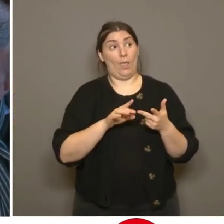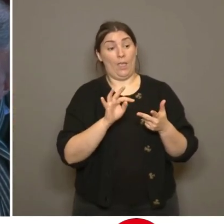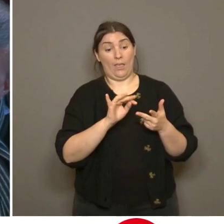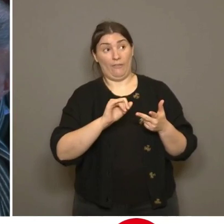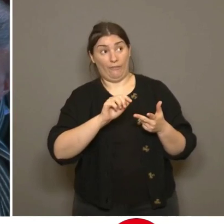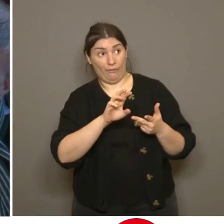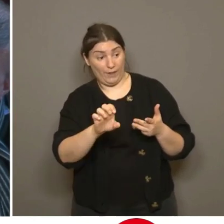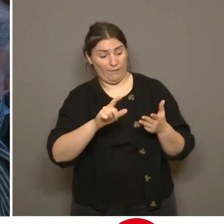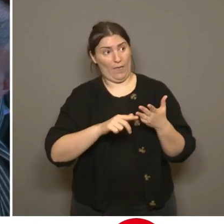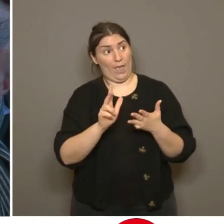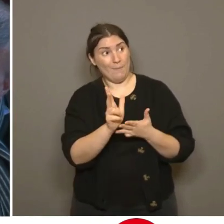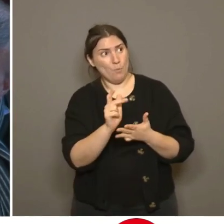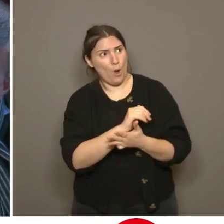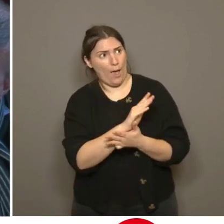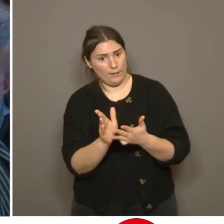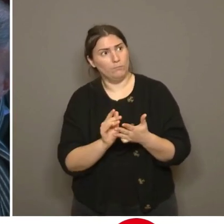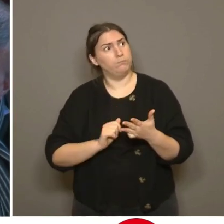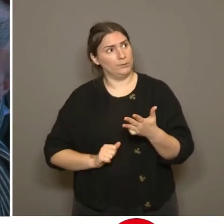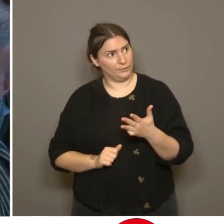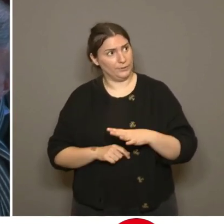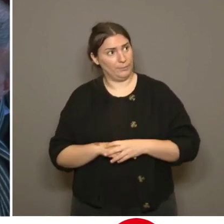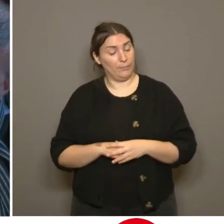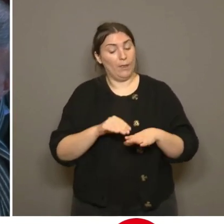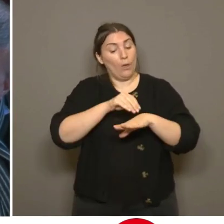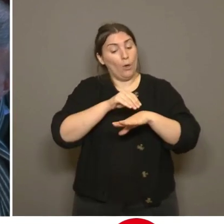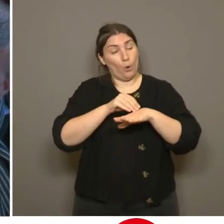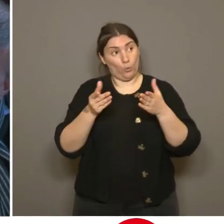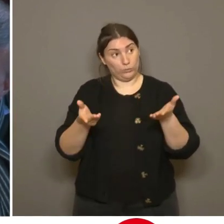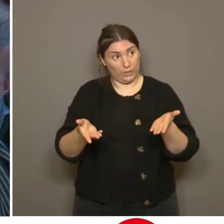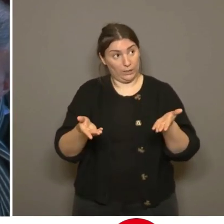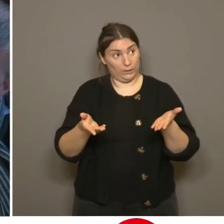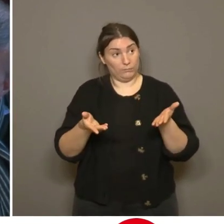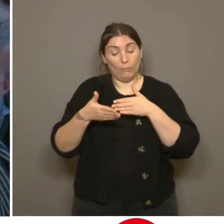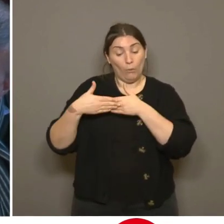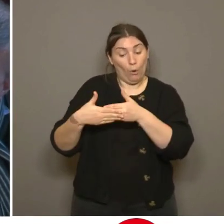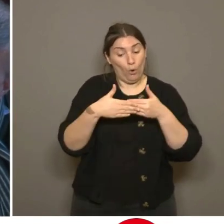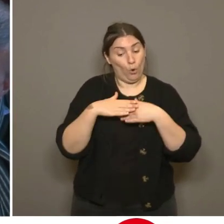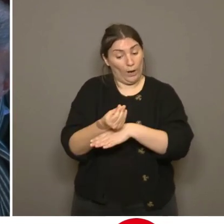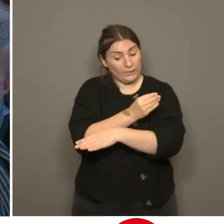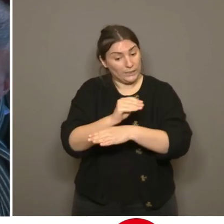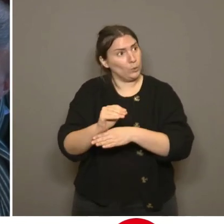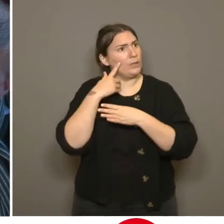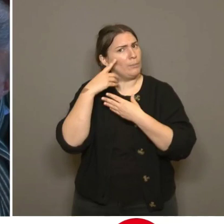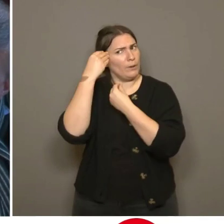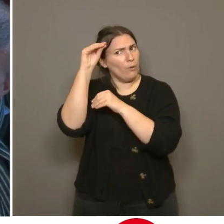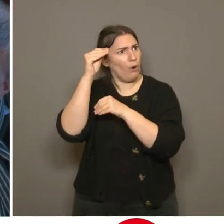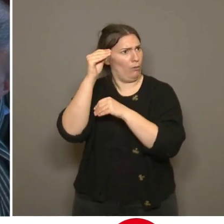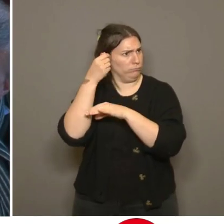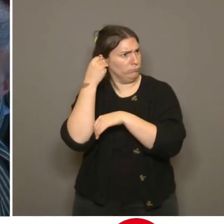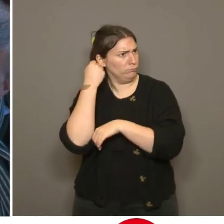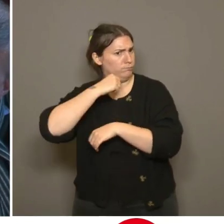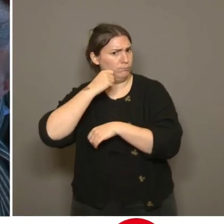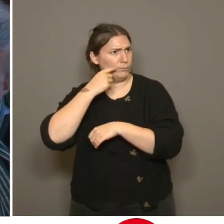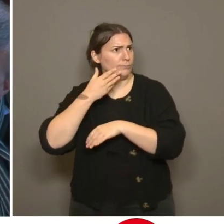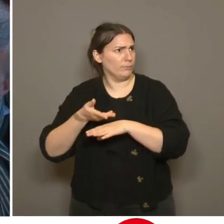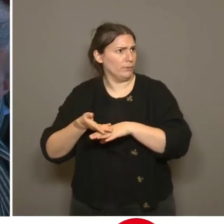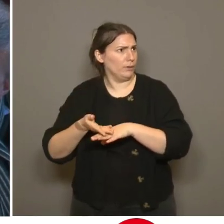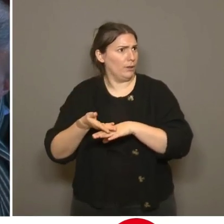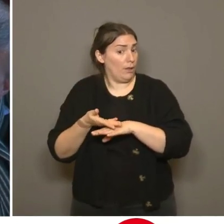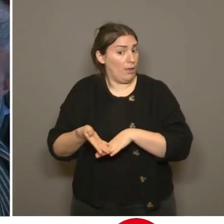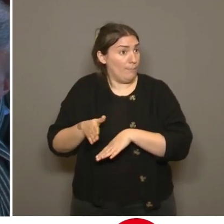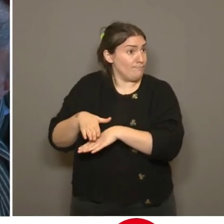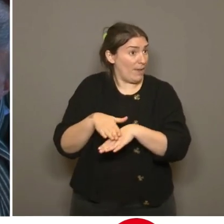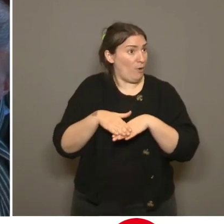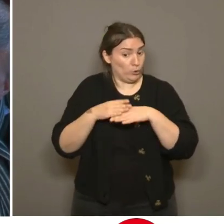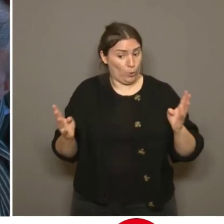Quand réunirez-vous de nouveau le Conseil local de sécurité et de prévention de la délinquance que ma collègue Ingrid Bruland appelait de